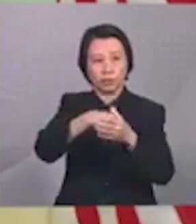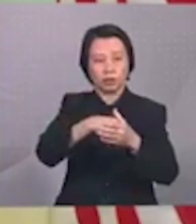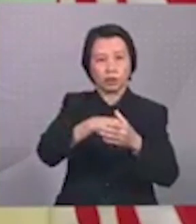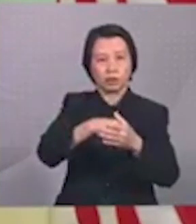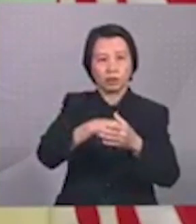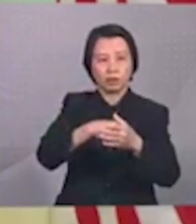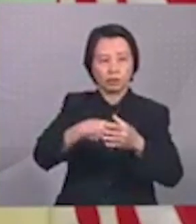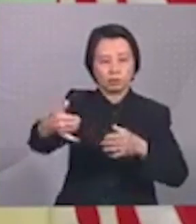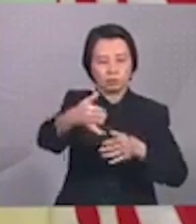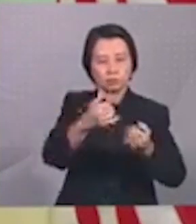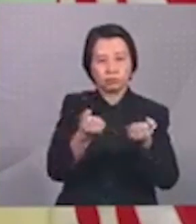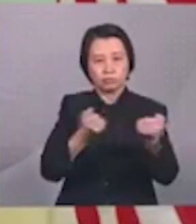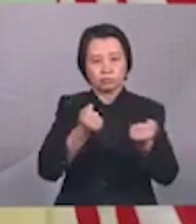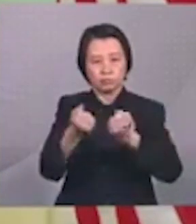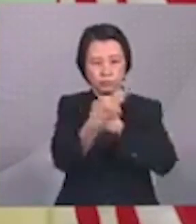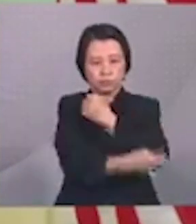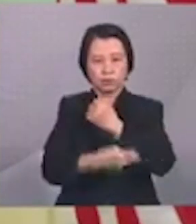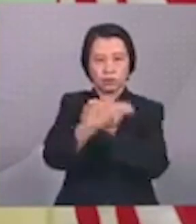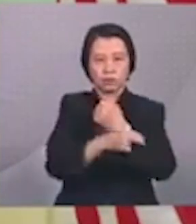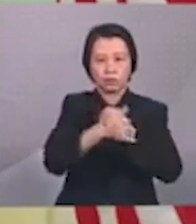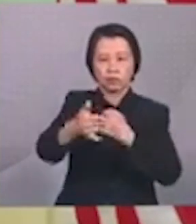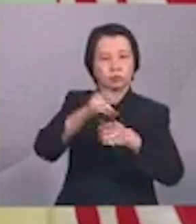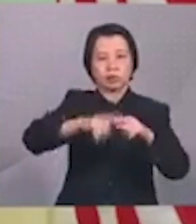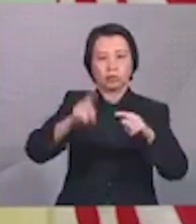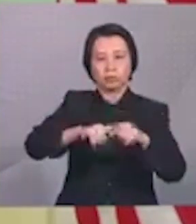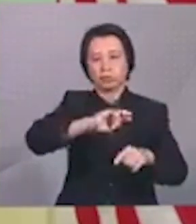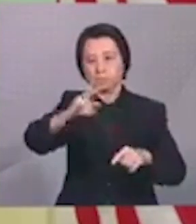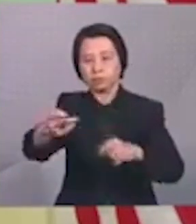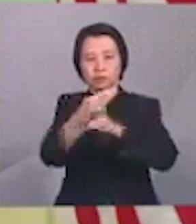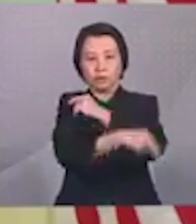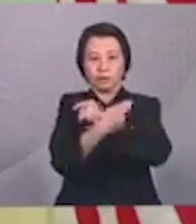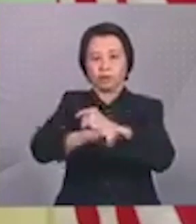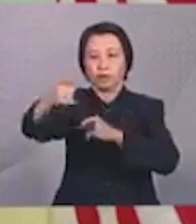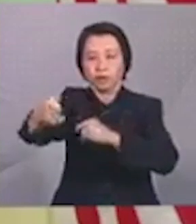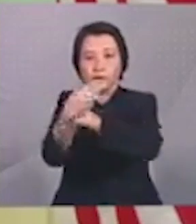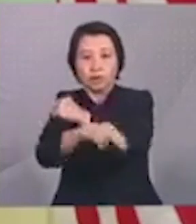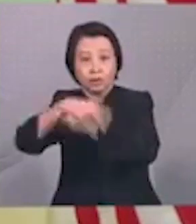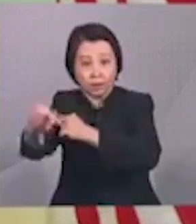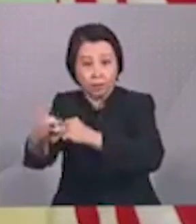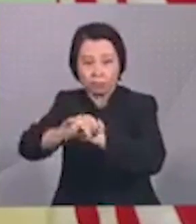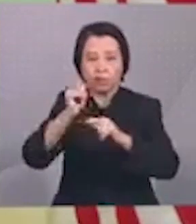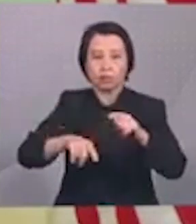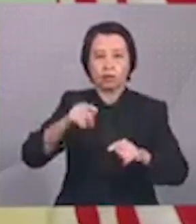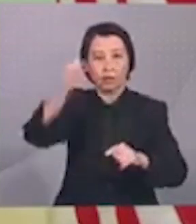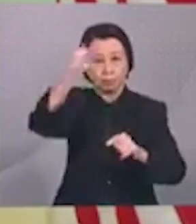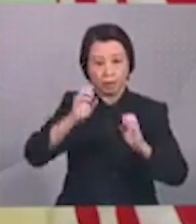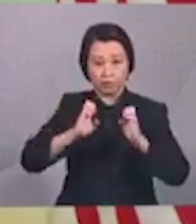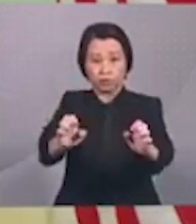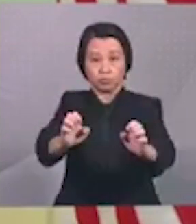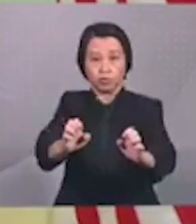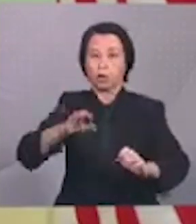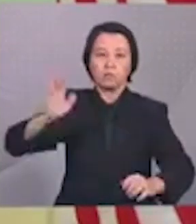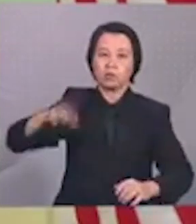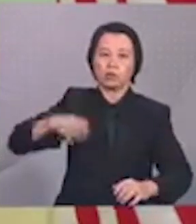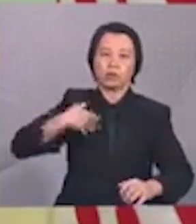ataupun pergerakan antara negeri masih tidak dibenarkan. Oleh itu, kenderaan awam seperti bas ekspres dan sebagainya belum